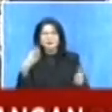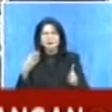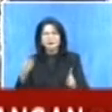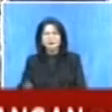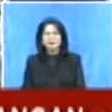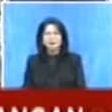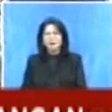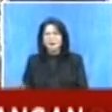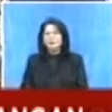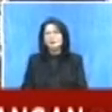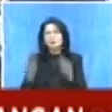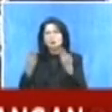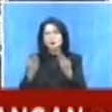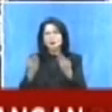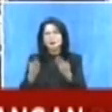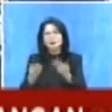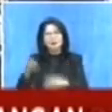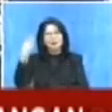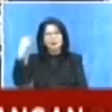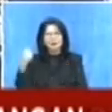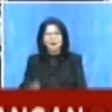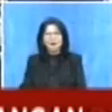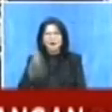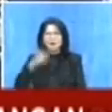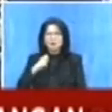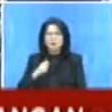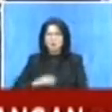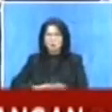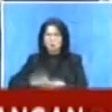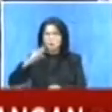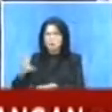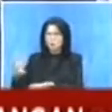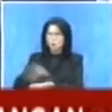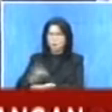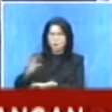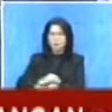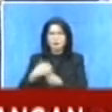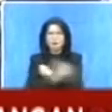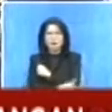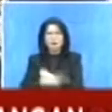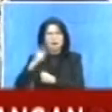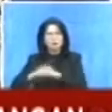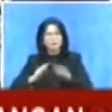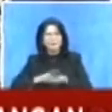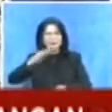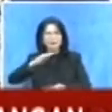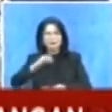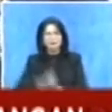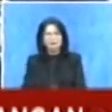atas, diperlukan peningkatan pendapatan negara pada tahun 2022 menjadi